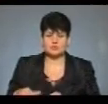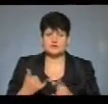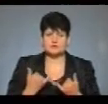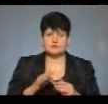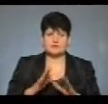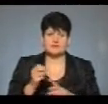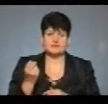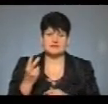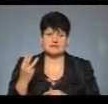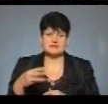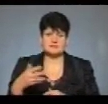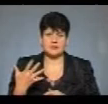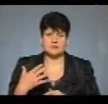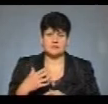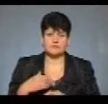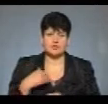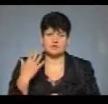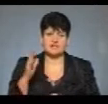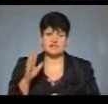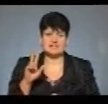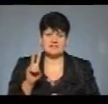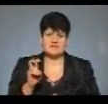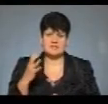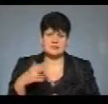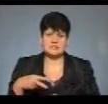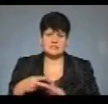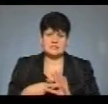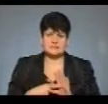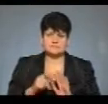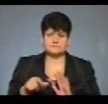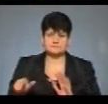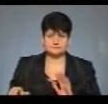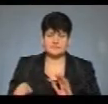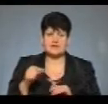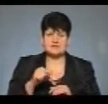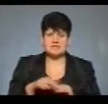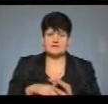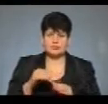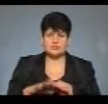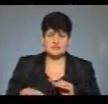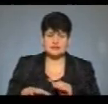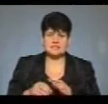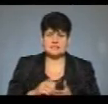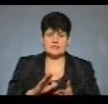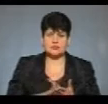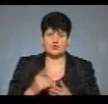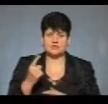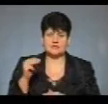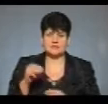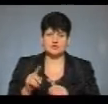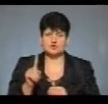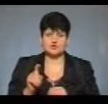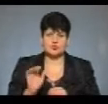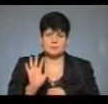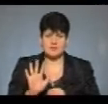на 12.35 проголосували 257 виборців. На цій виборчій дільниці зареєстровано